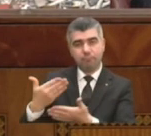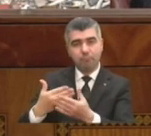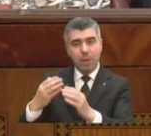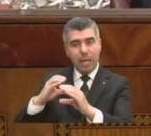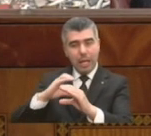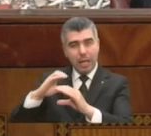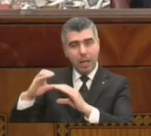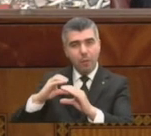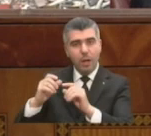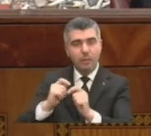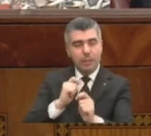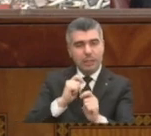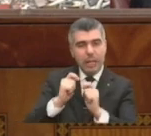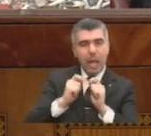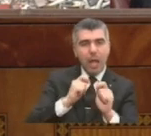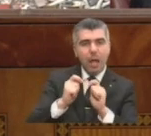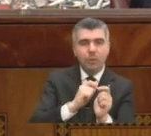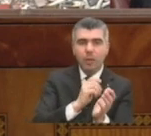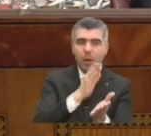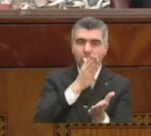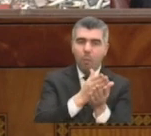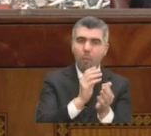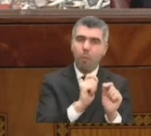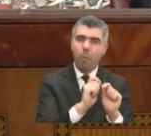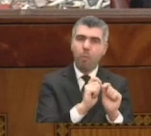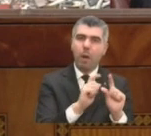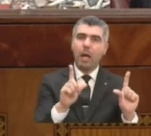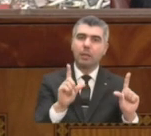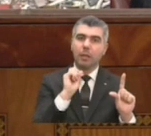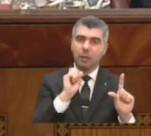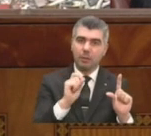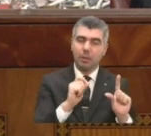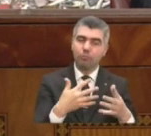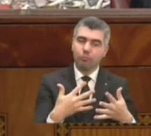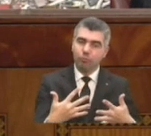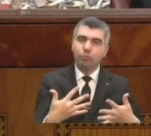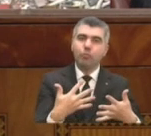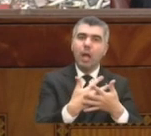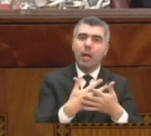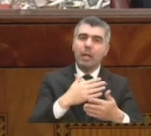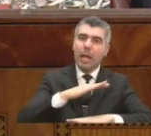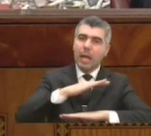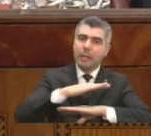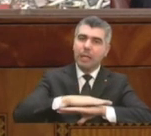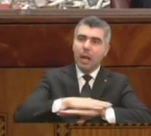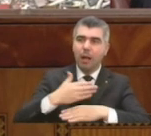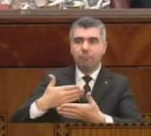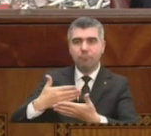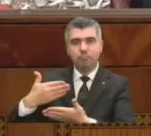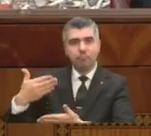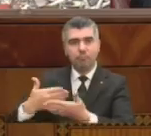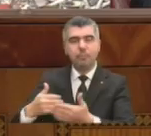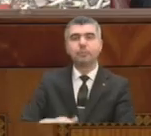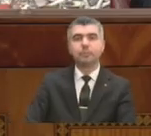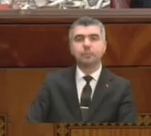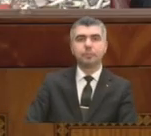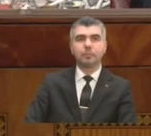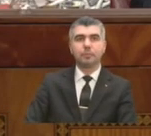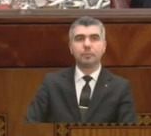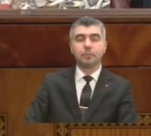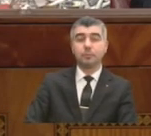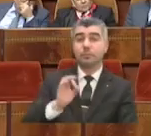والنقاش الشامل والصريح في اطار الشراكه والاحترام المتبادل وبذلك